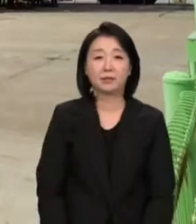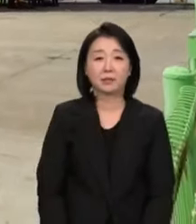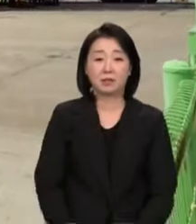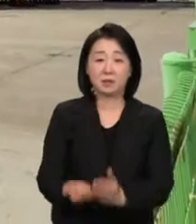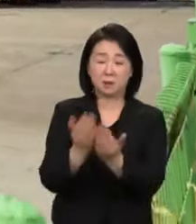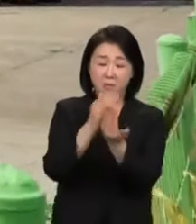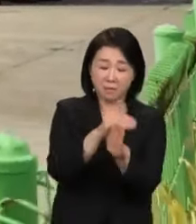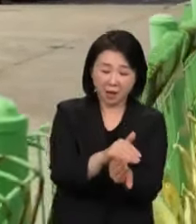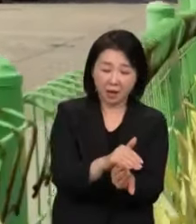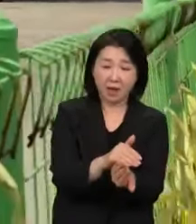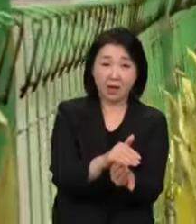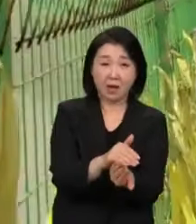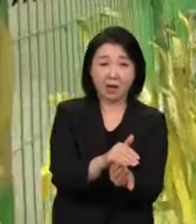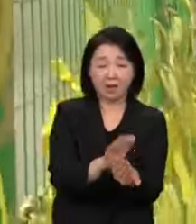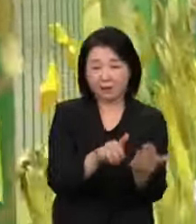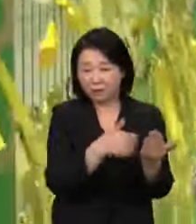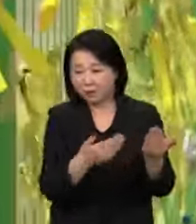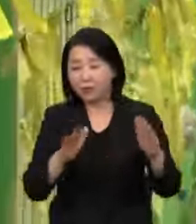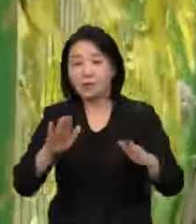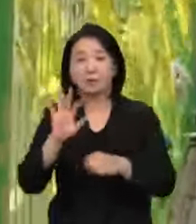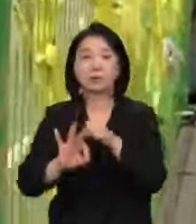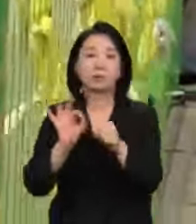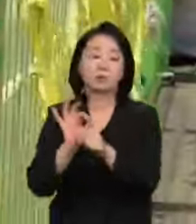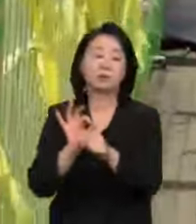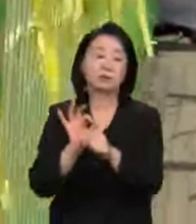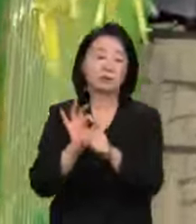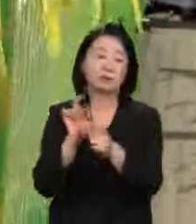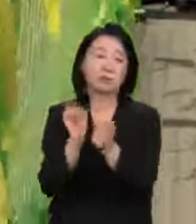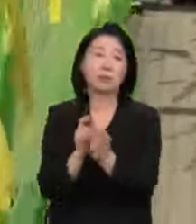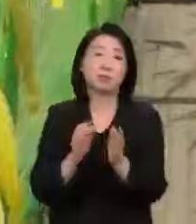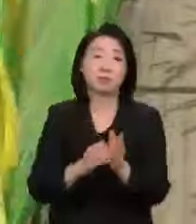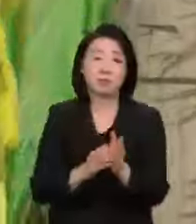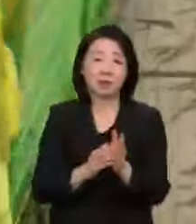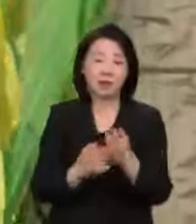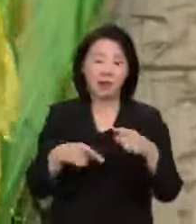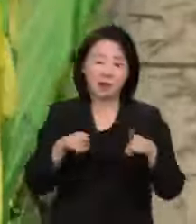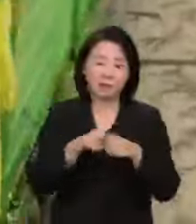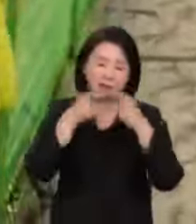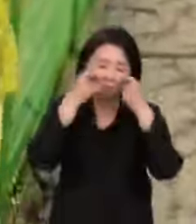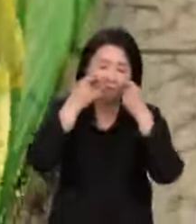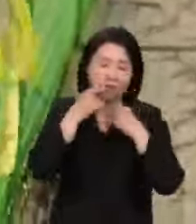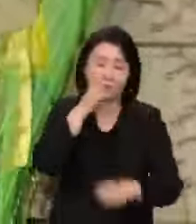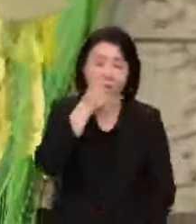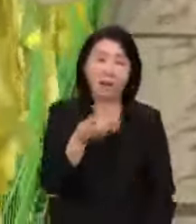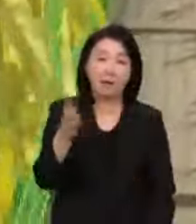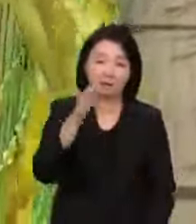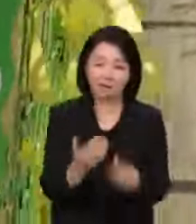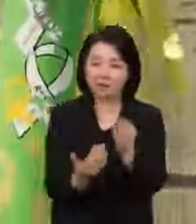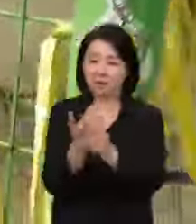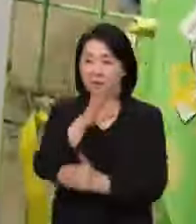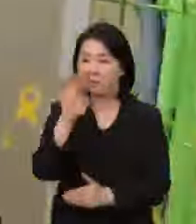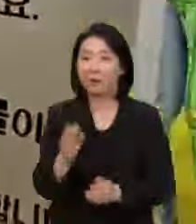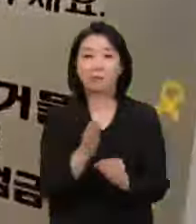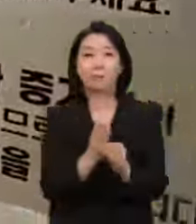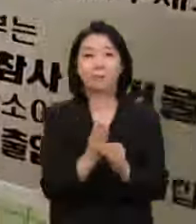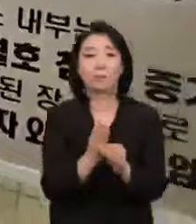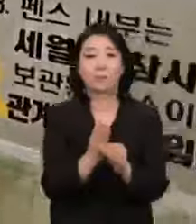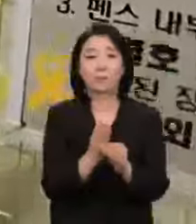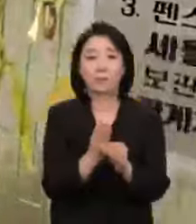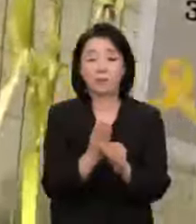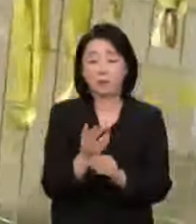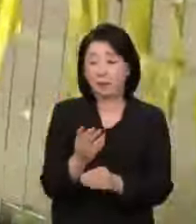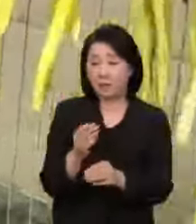침몰비 10년, 그동안 많은 사람들이 함께 울고 공감했지만 인재와 참사는 반복됐습니다. 과연